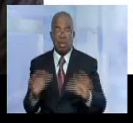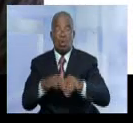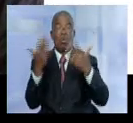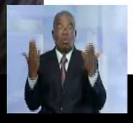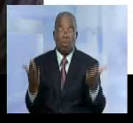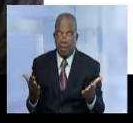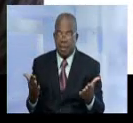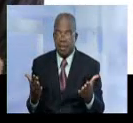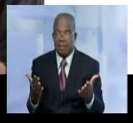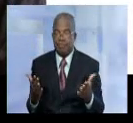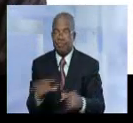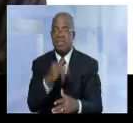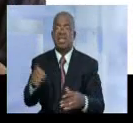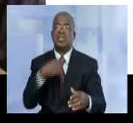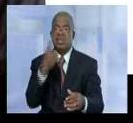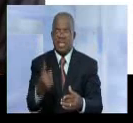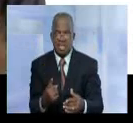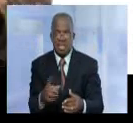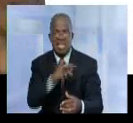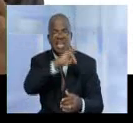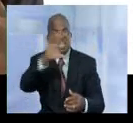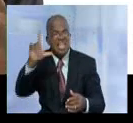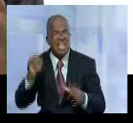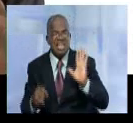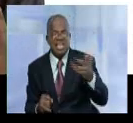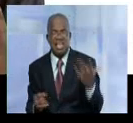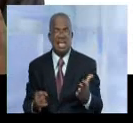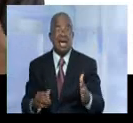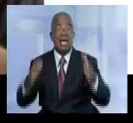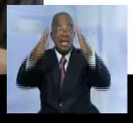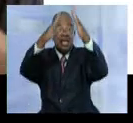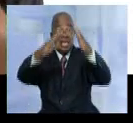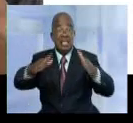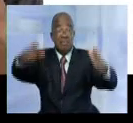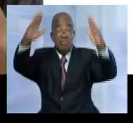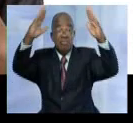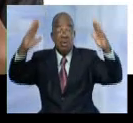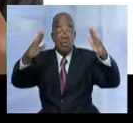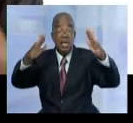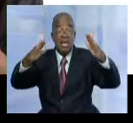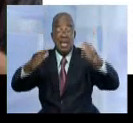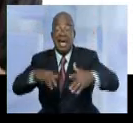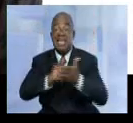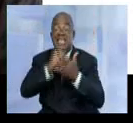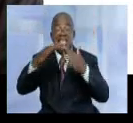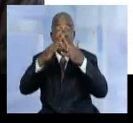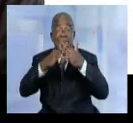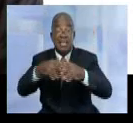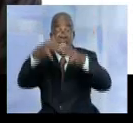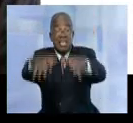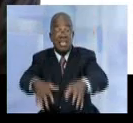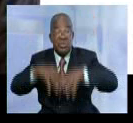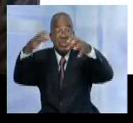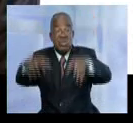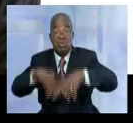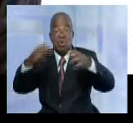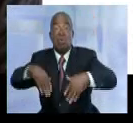qui ont des fondations qui vont jusqu'à 70 mètres. Donc, il faut déjà faire une étude de